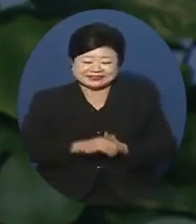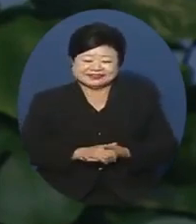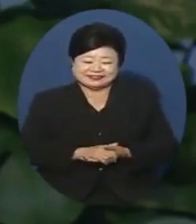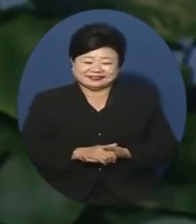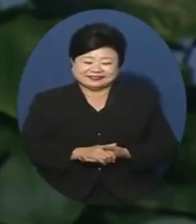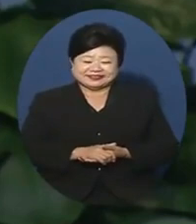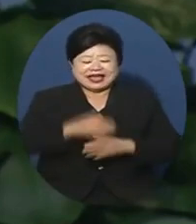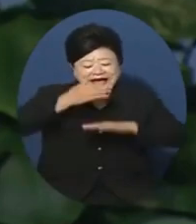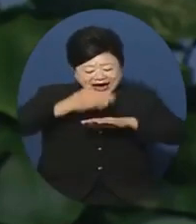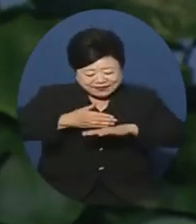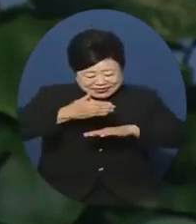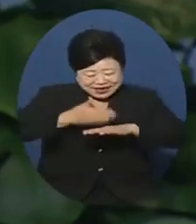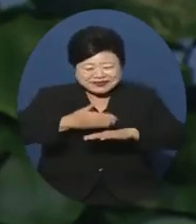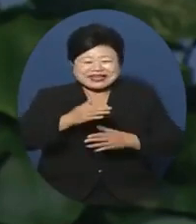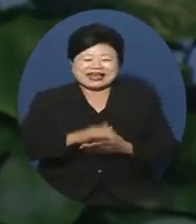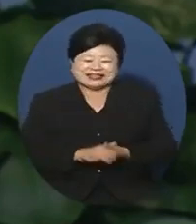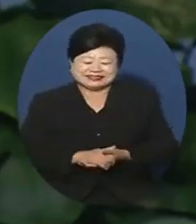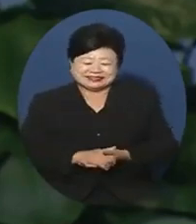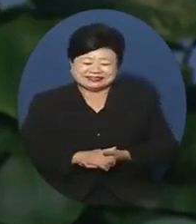모셔드립니다. 감사합니다.